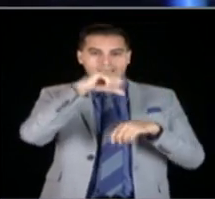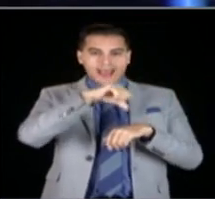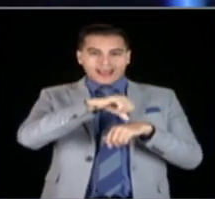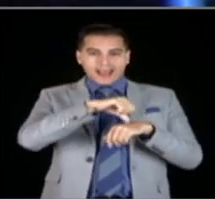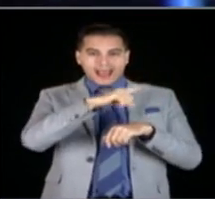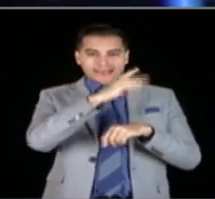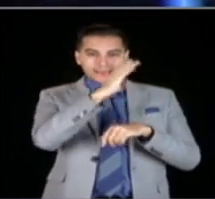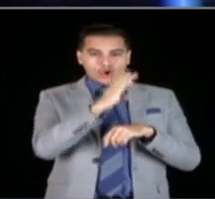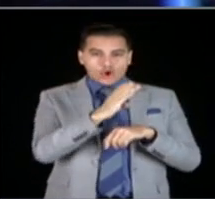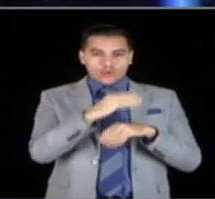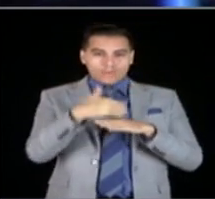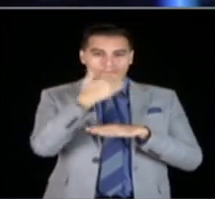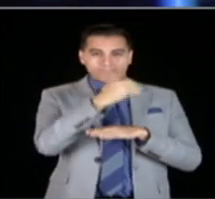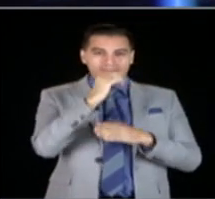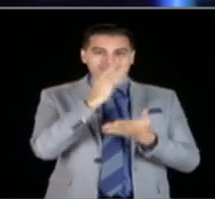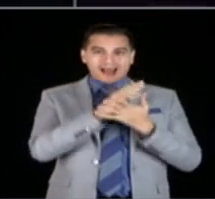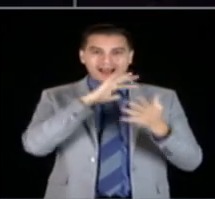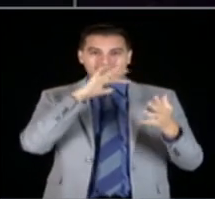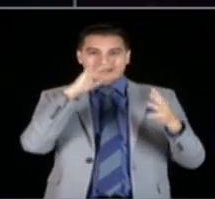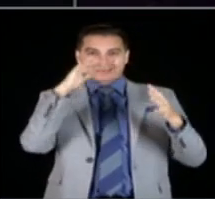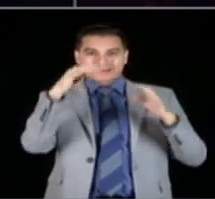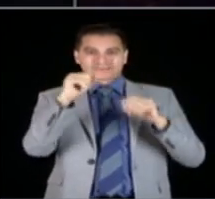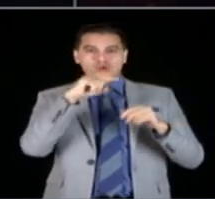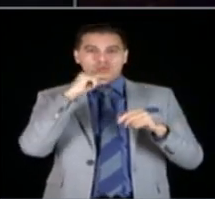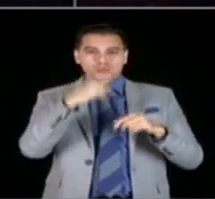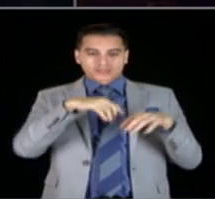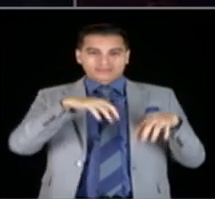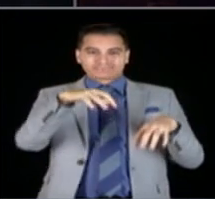كانت بقيادة إرنست شاكلتون.